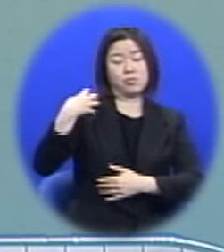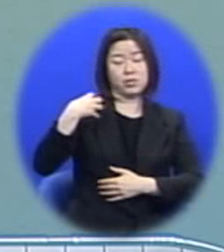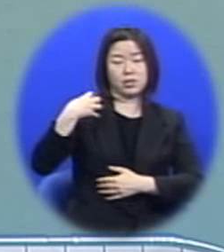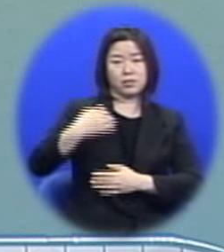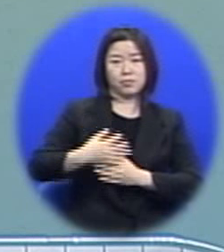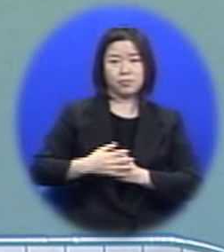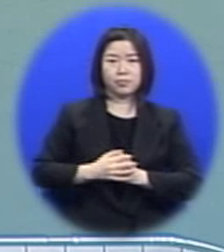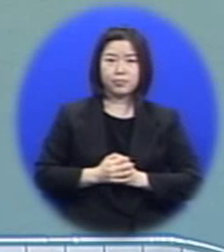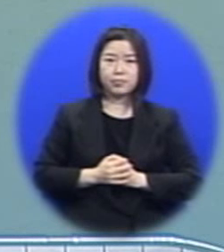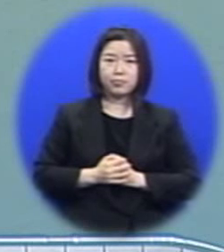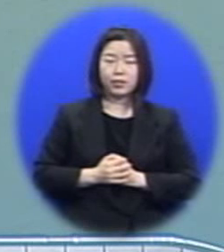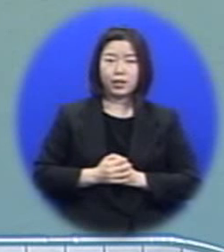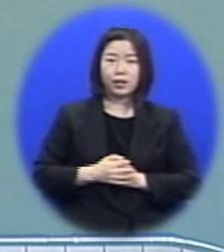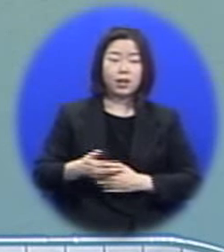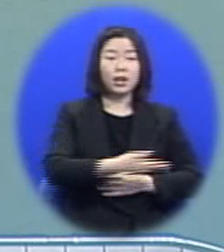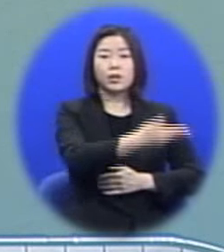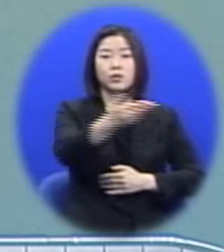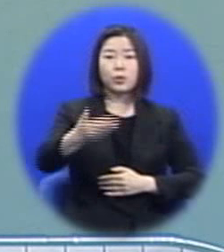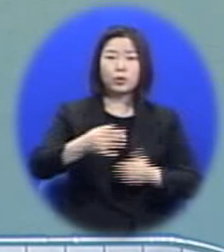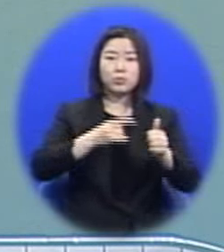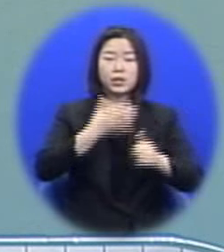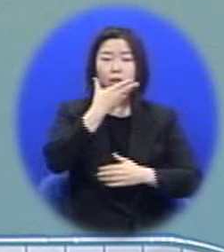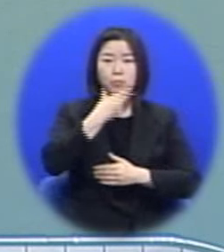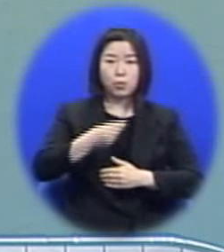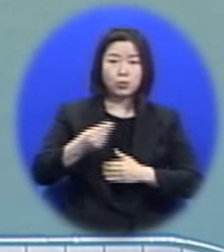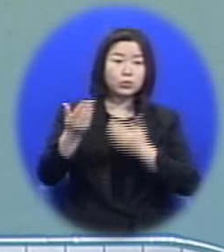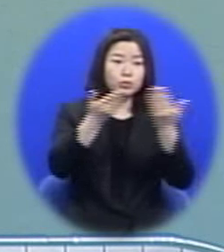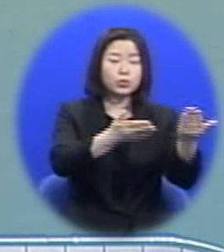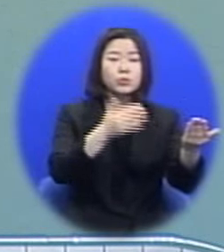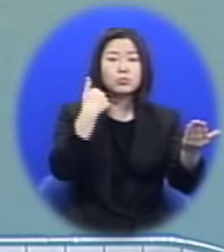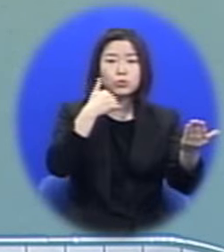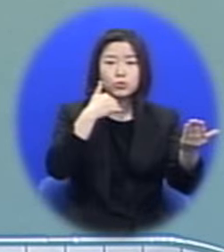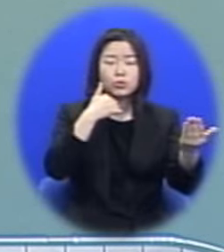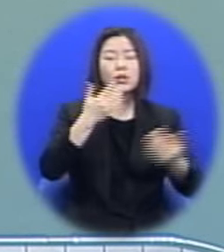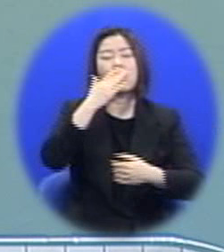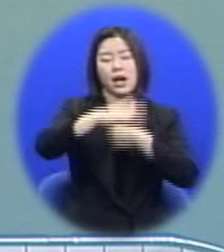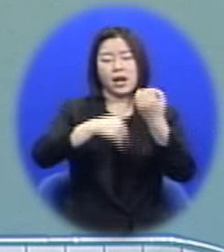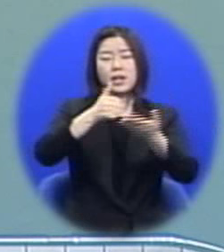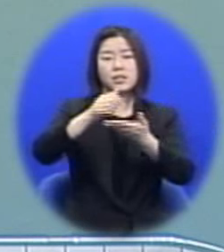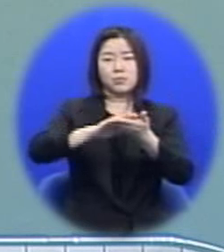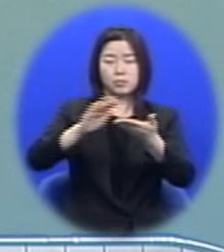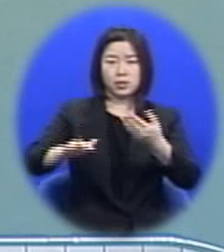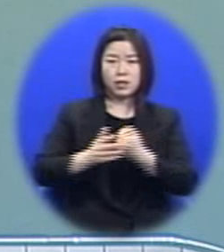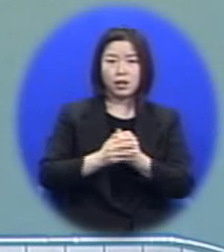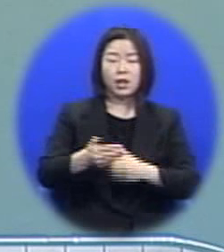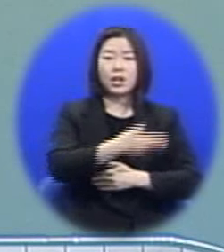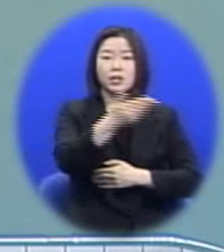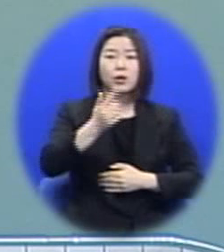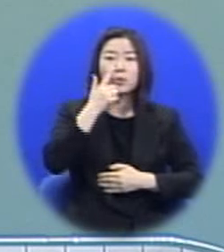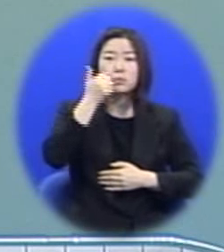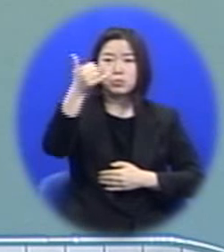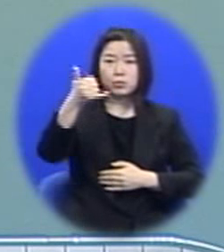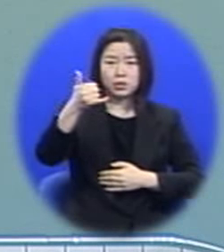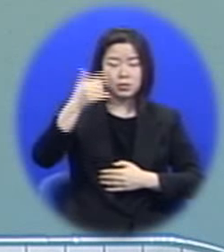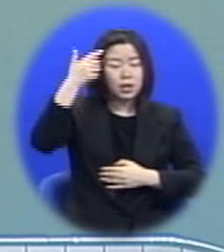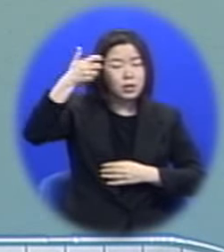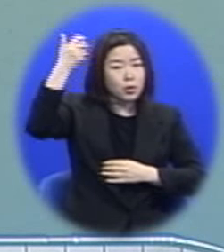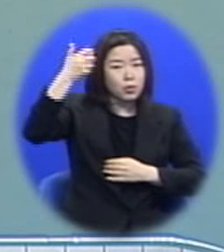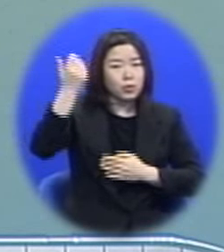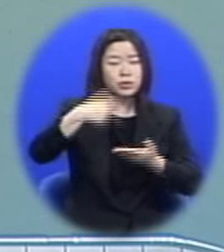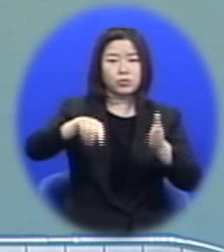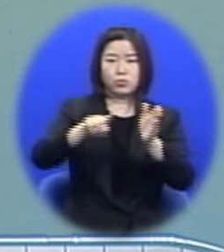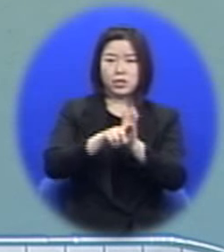주신다니까. 여러분에게 복은 하나님이 주신다니까. 여러분이 여러분의 부모의 영혼을 위해서